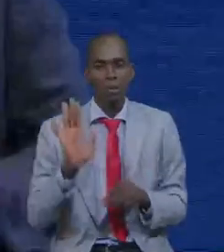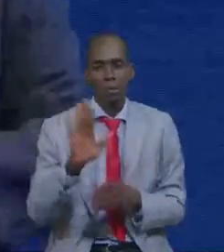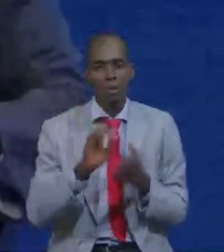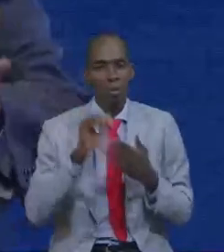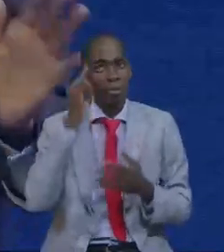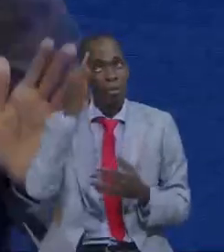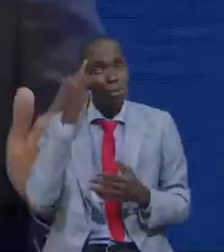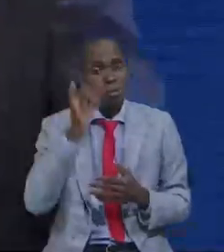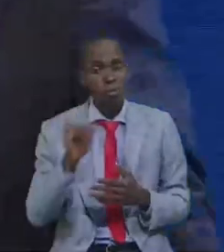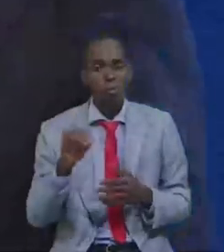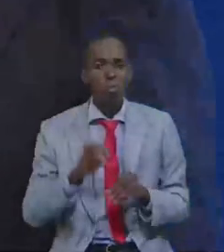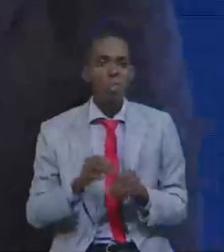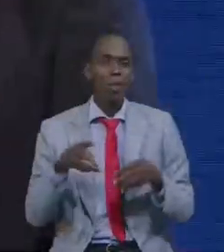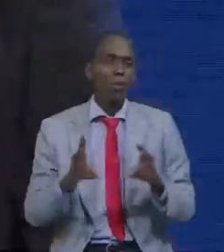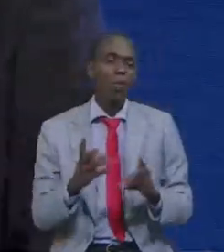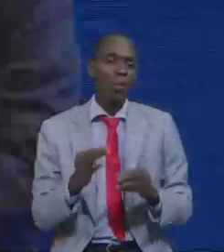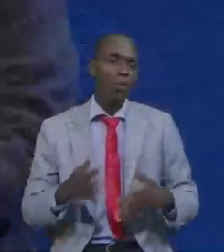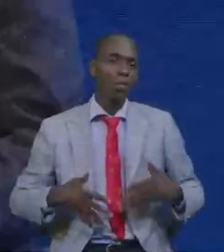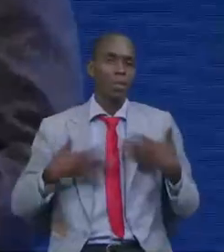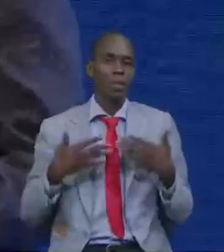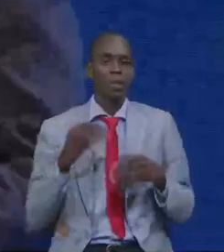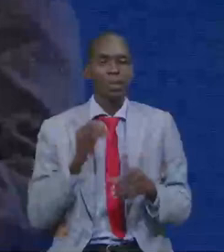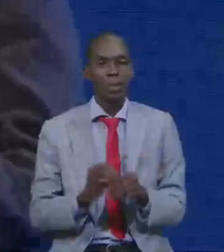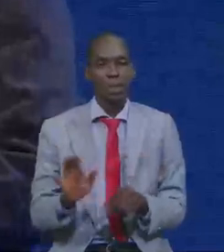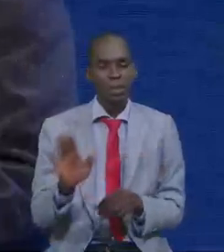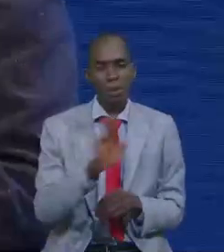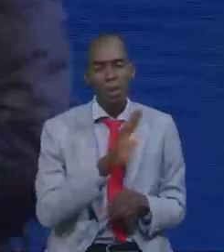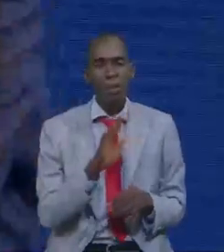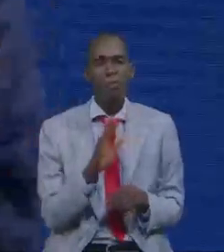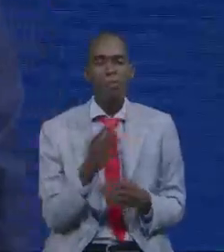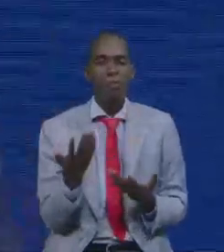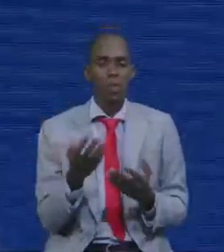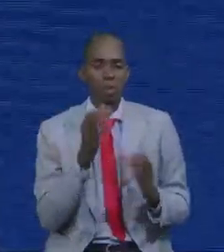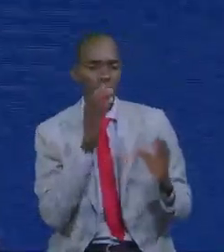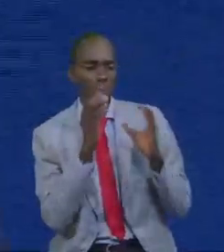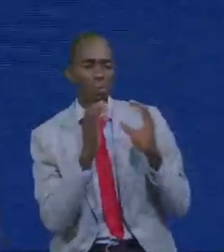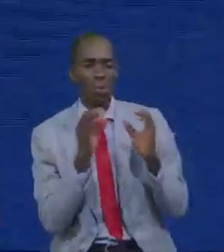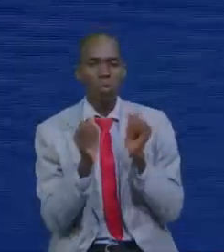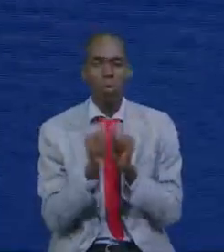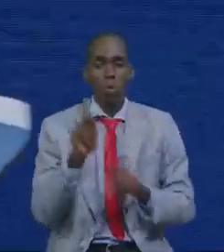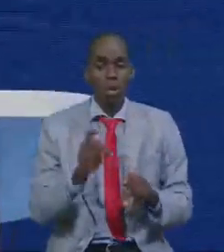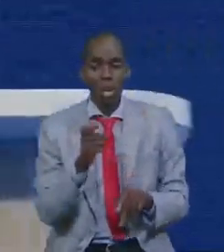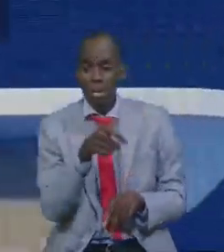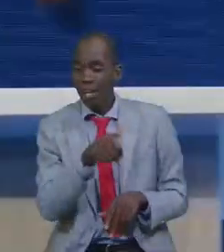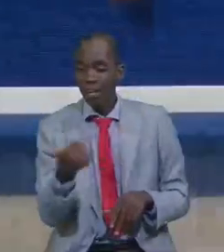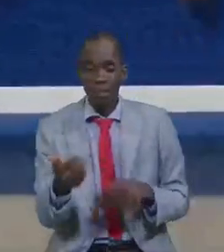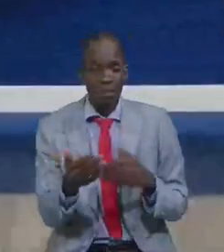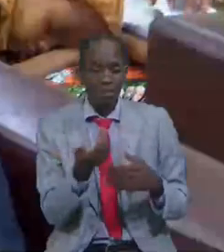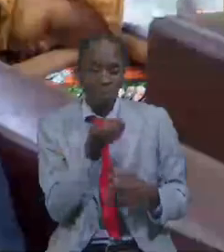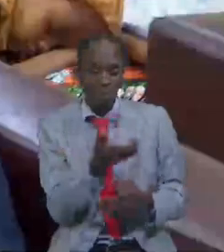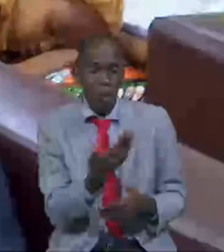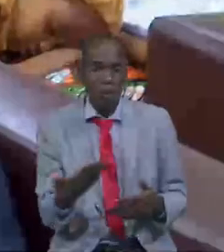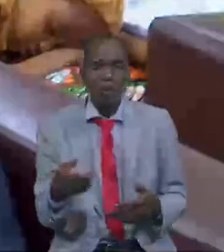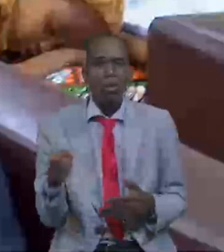par la manière dont ils vivent, par leur interaction avec les gens. Une petite chose qui arrive, ils sont plus proches de la